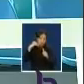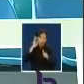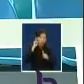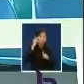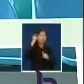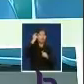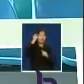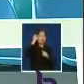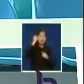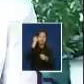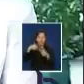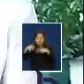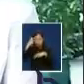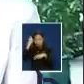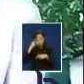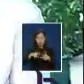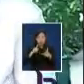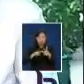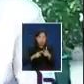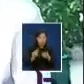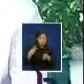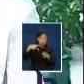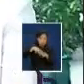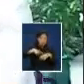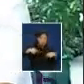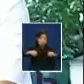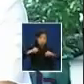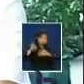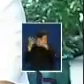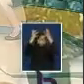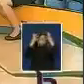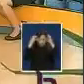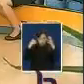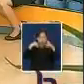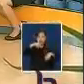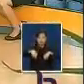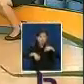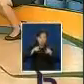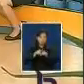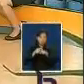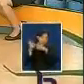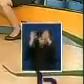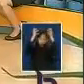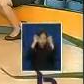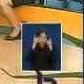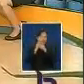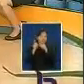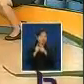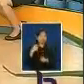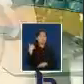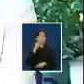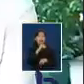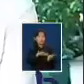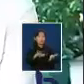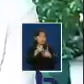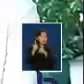ตั้งแต่เด็กเลย ก็คือต้องสร้างนิสัยว่าขี่จักรยานคุณก็ต้องใส่หมวกกันน็อกอะไรเหล่านี้ต้นใช่ไหม คือบางทีเขาเล่นกันเอง